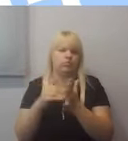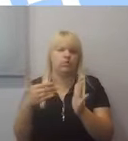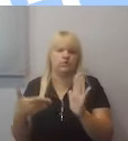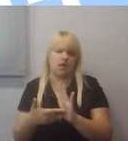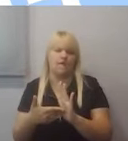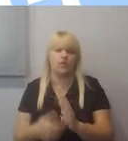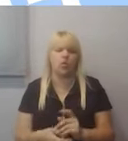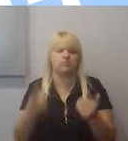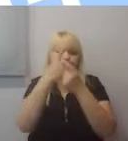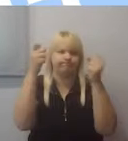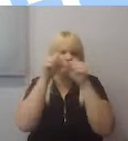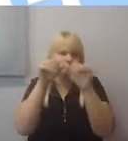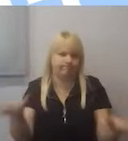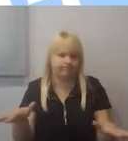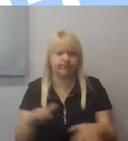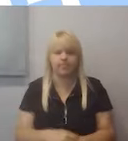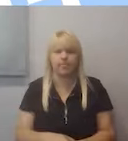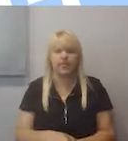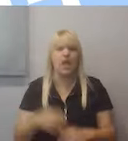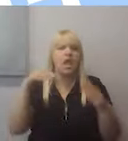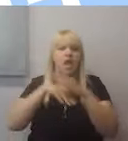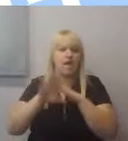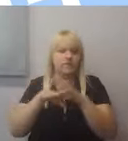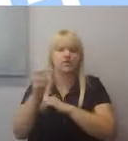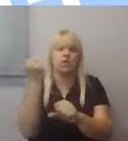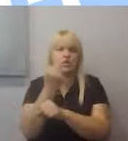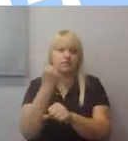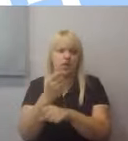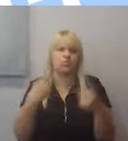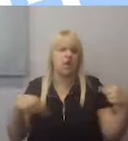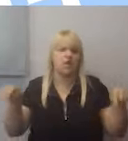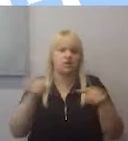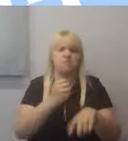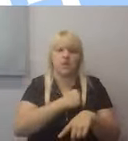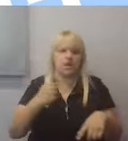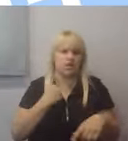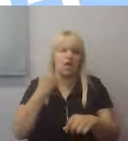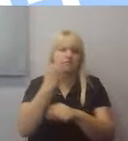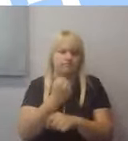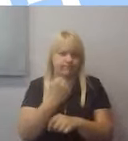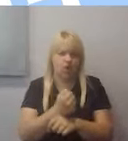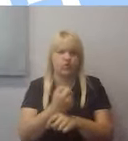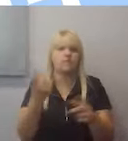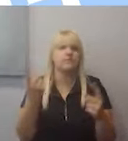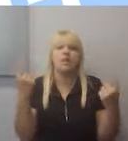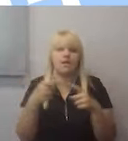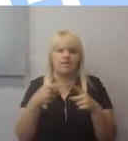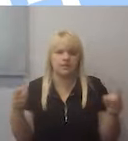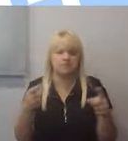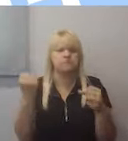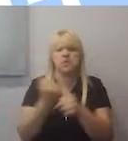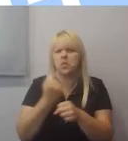stāvokli evakuācija no apdraudētās teritorijas militār apdraudējuma gadījumā ko dar ko darīt ja nepieciešams